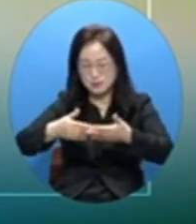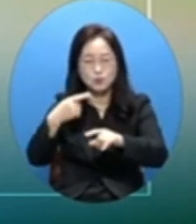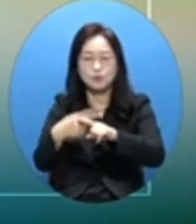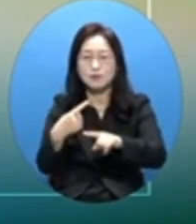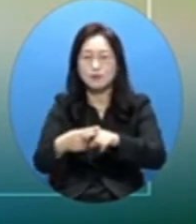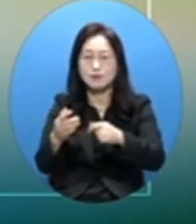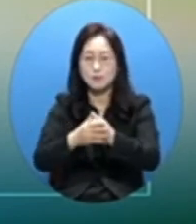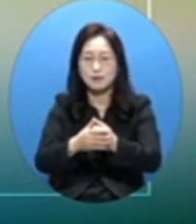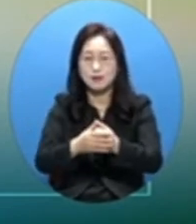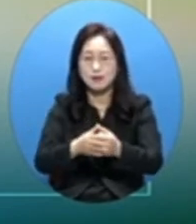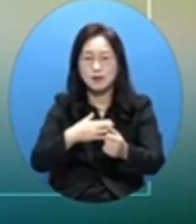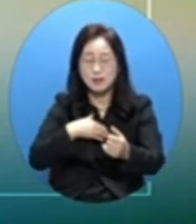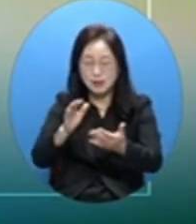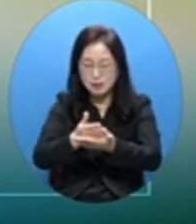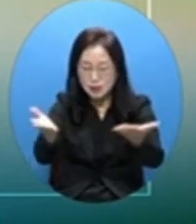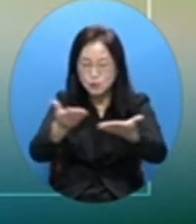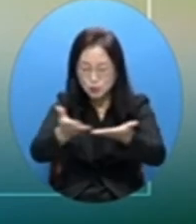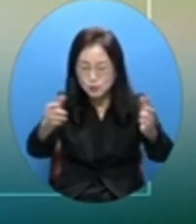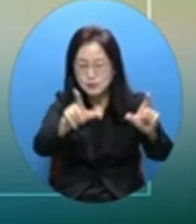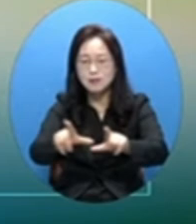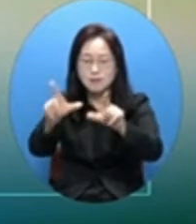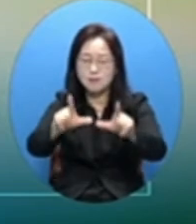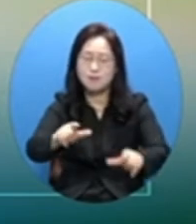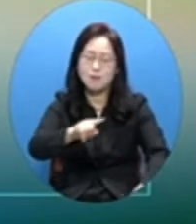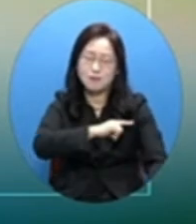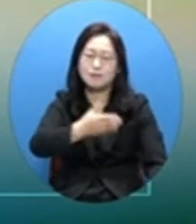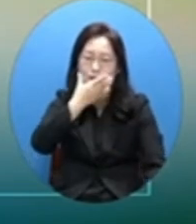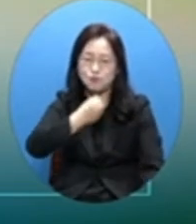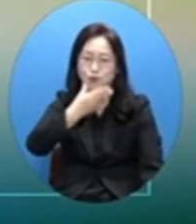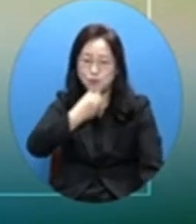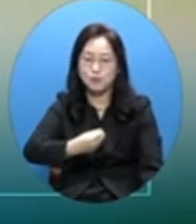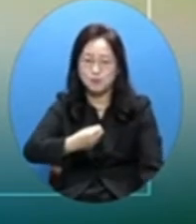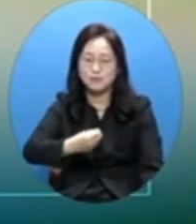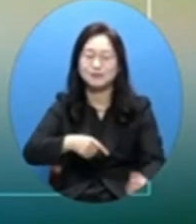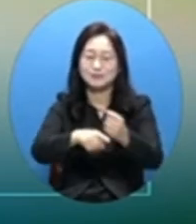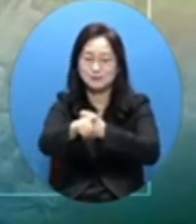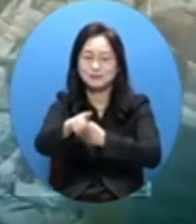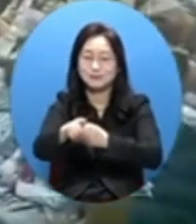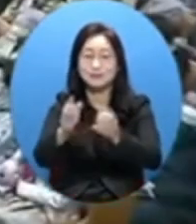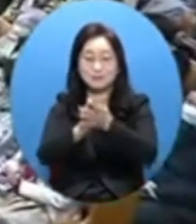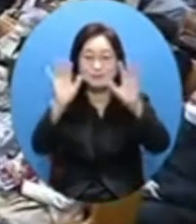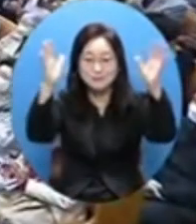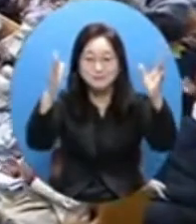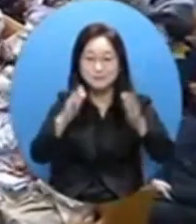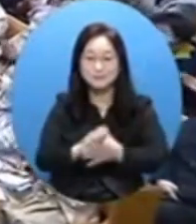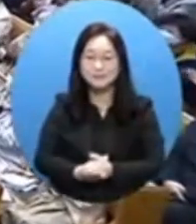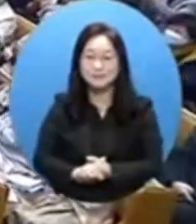나누고 사는 게 가장 즐겁고 행복하니까 그 행복을 나누는 것입니다. 할렐루야.